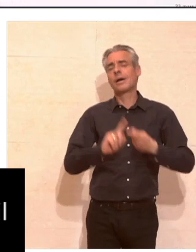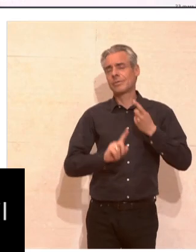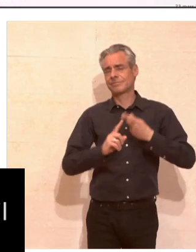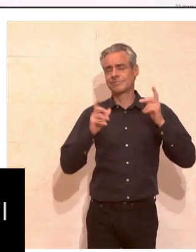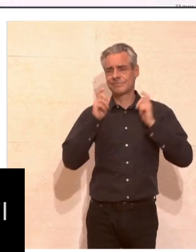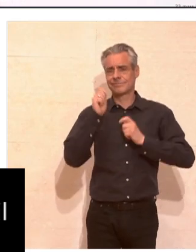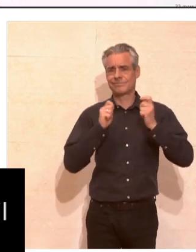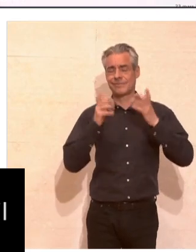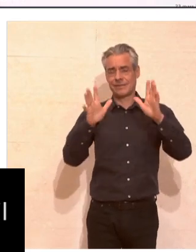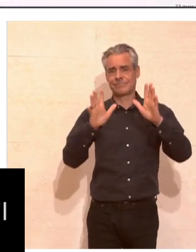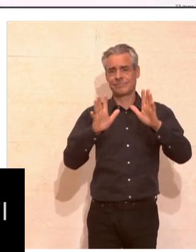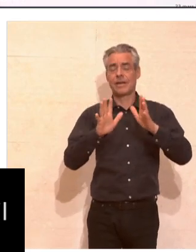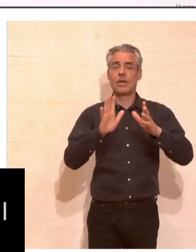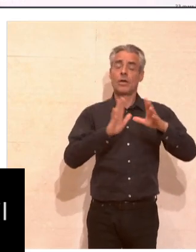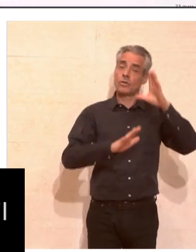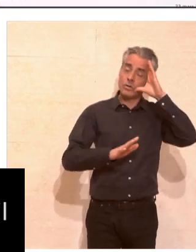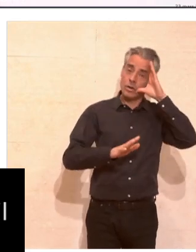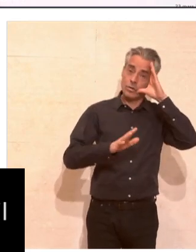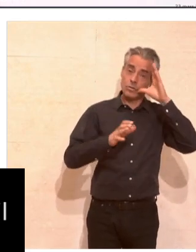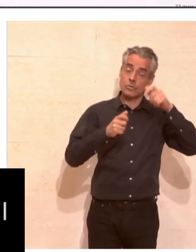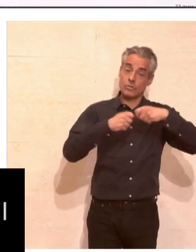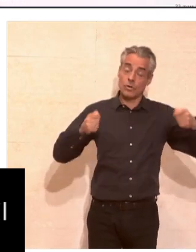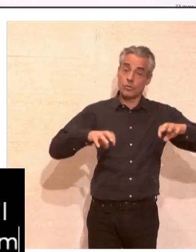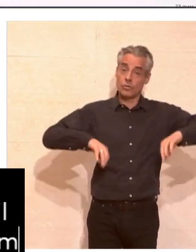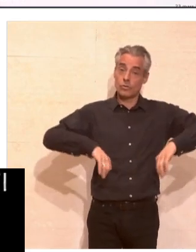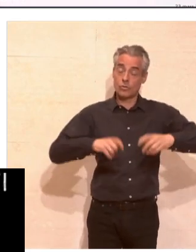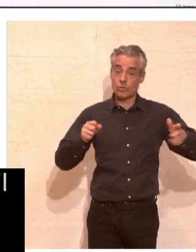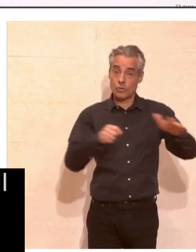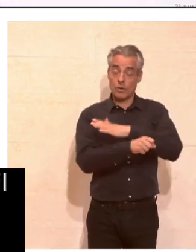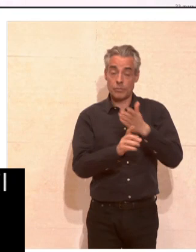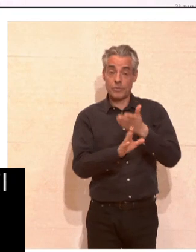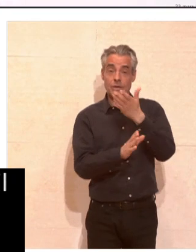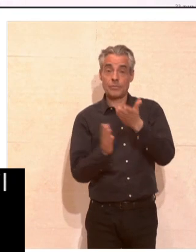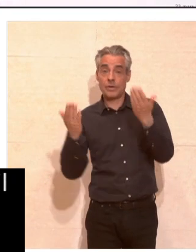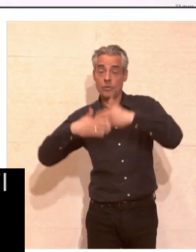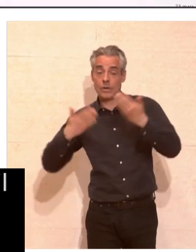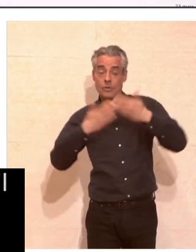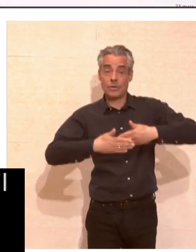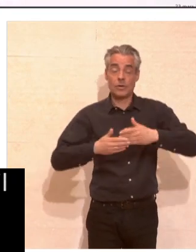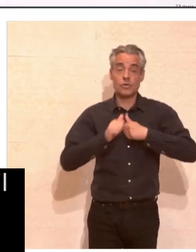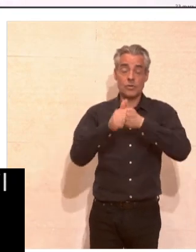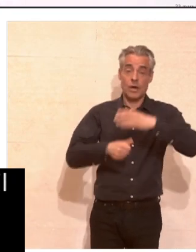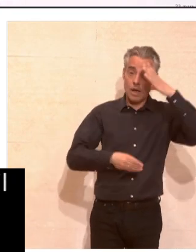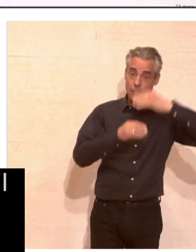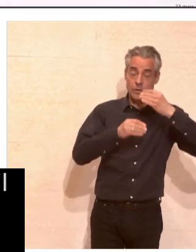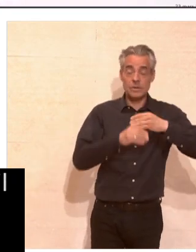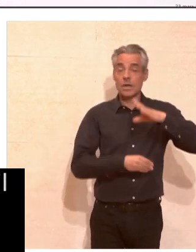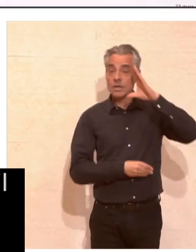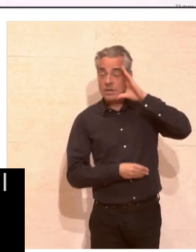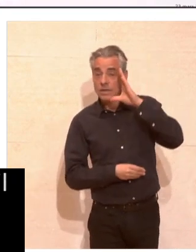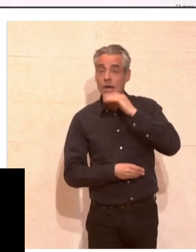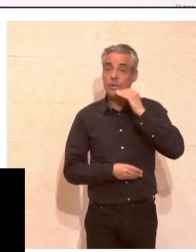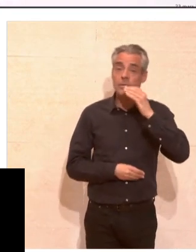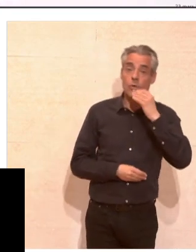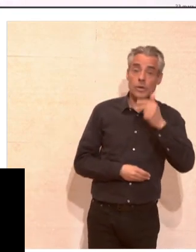attention voilà, au temps de sommeil total, mais également voilà, au sommeil précédent, au sommeil suivant les apprentissages. Attention à la sieste, attention au décalage